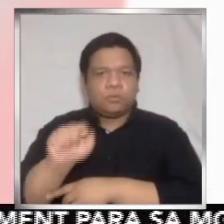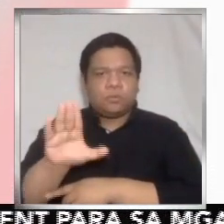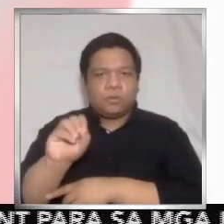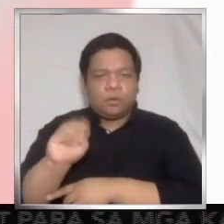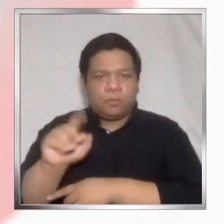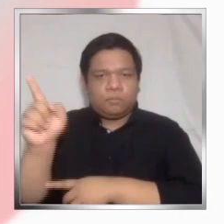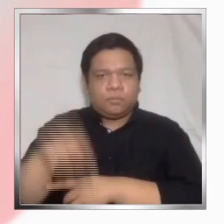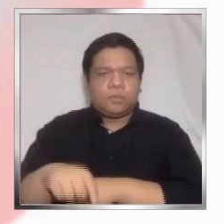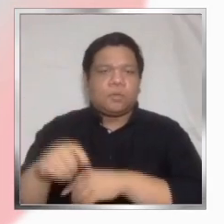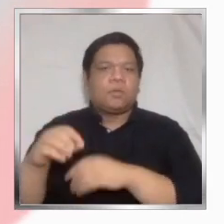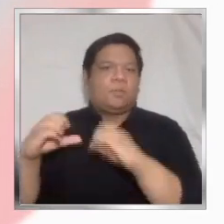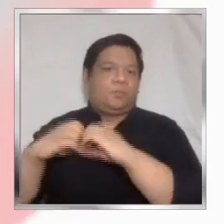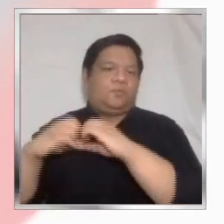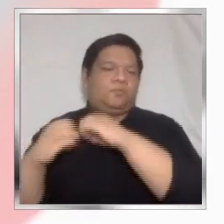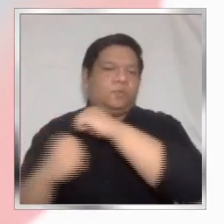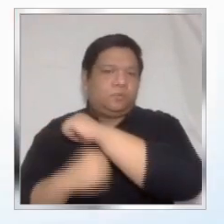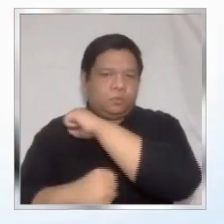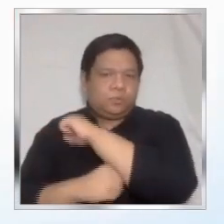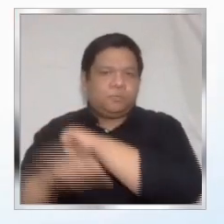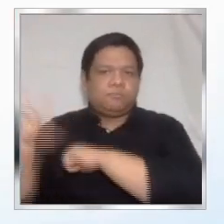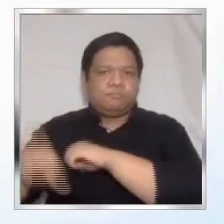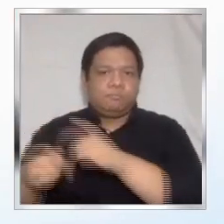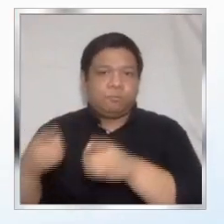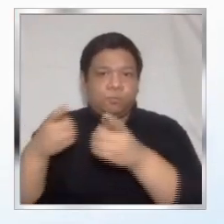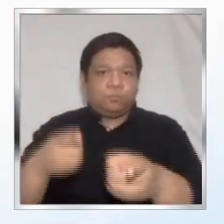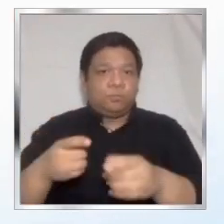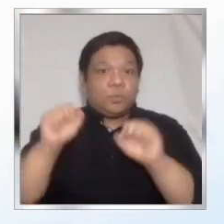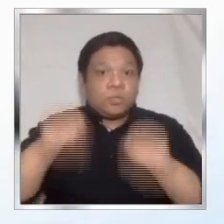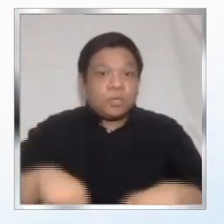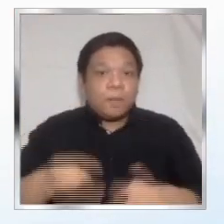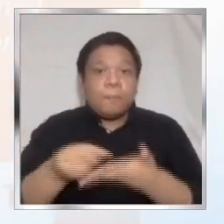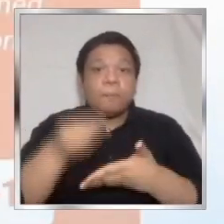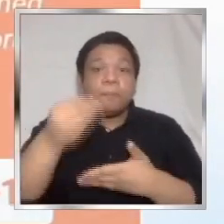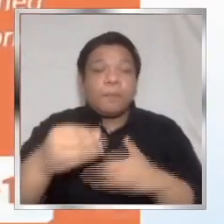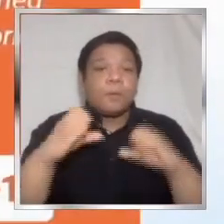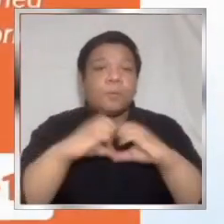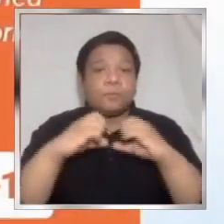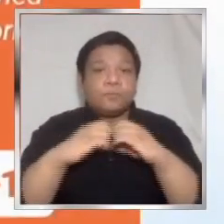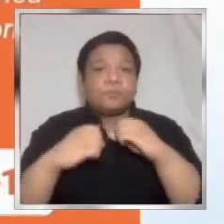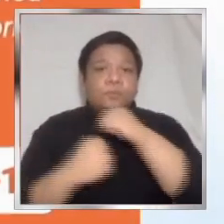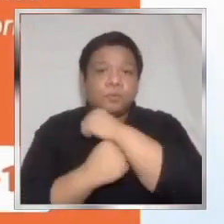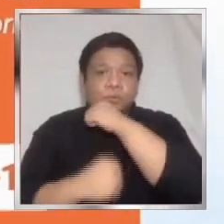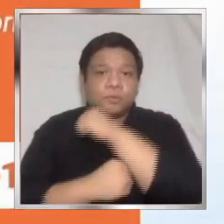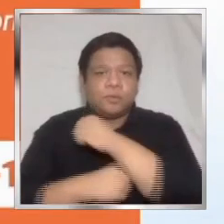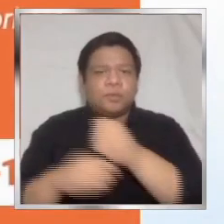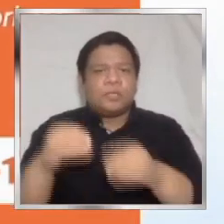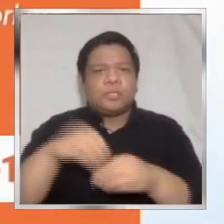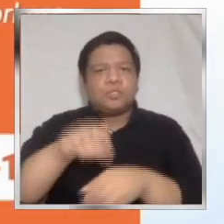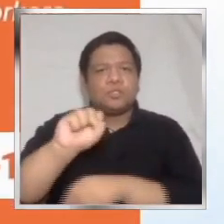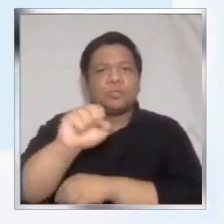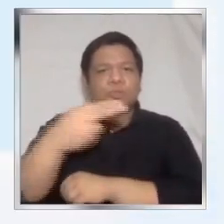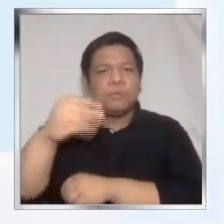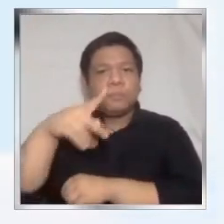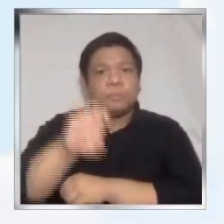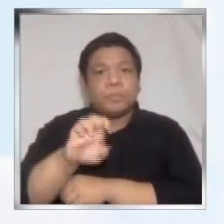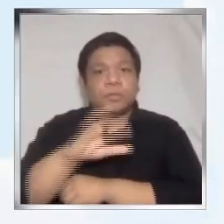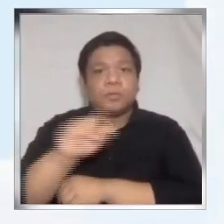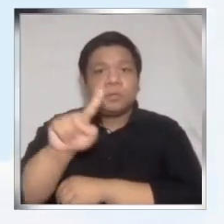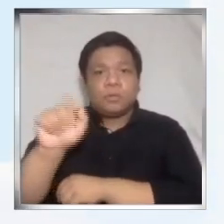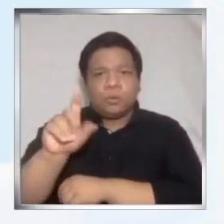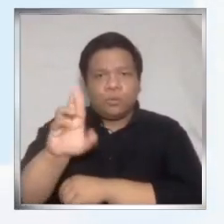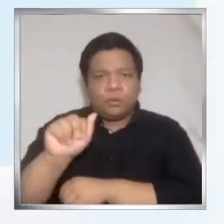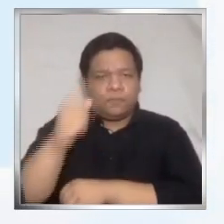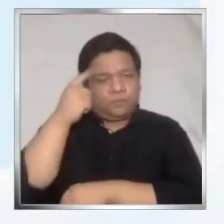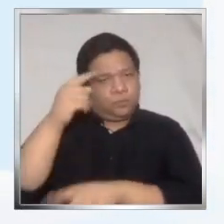gmanetwork.com/capusafoundation/donate. Pwede rin pong bumili ng GMA Capusa Foundation vouchers sa Shopee at Zalora para makapag-donate. Maaari